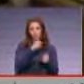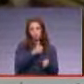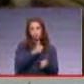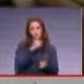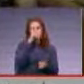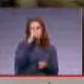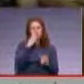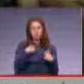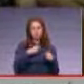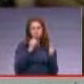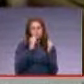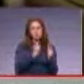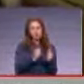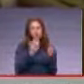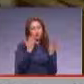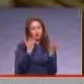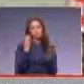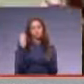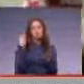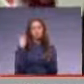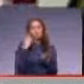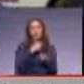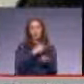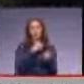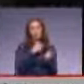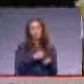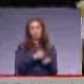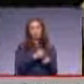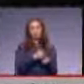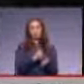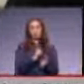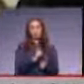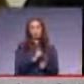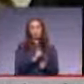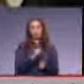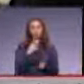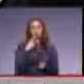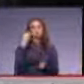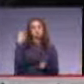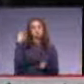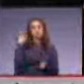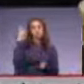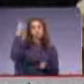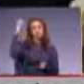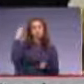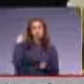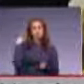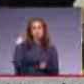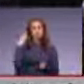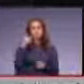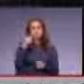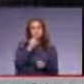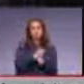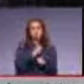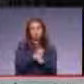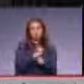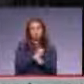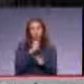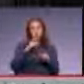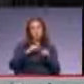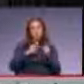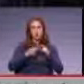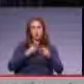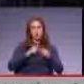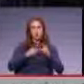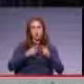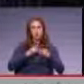ويديلك الصحة، ربنا يقويك ويديلك الصحة، وإن شاء الله كل اللي أنت بتعمله ده عند ربنا، عند ربنا. دي الجمعية